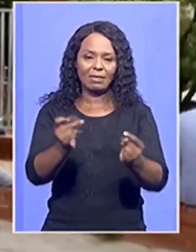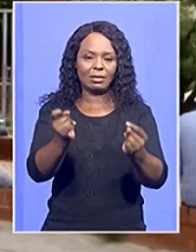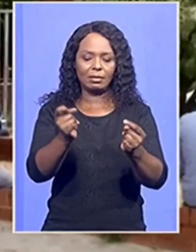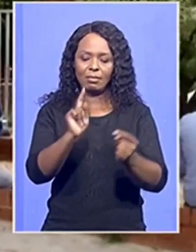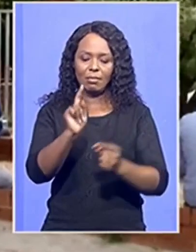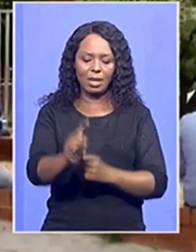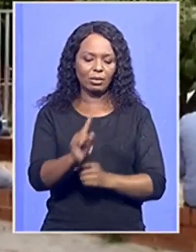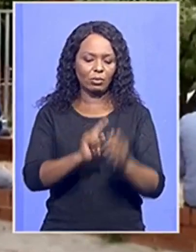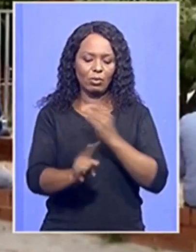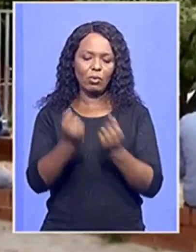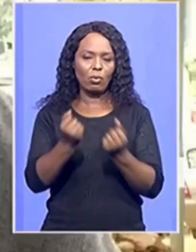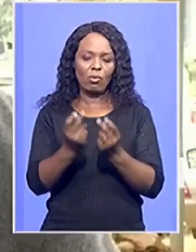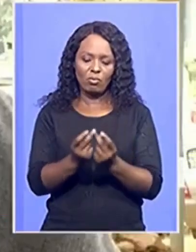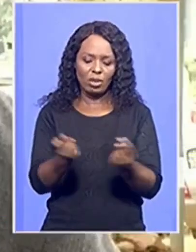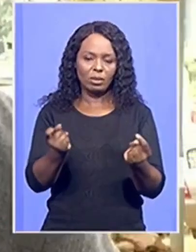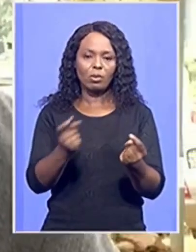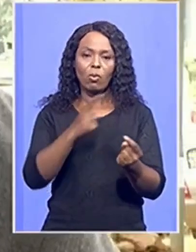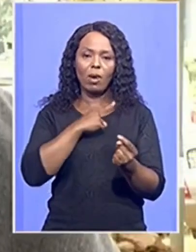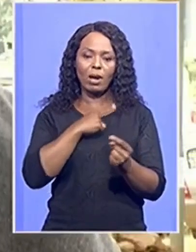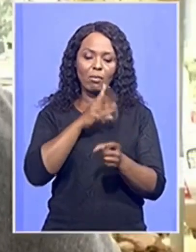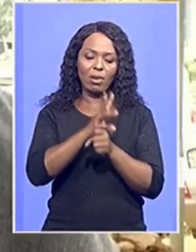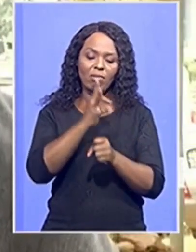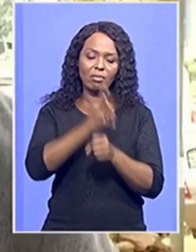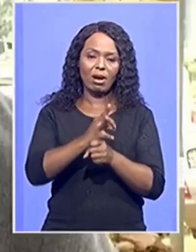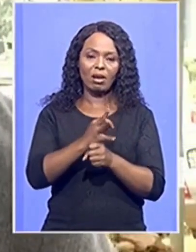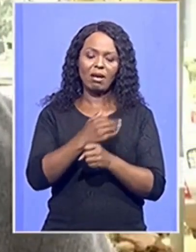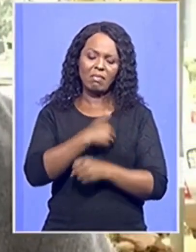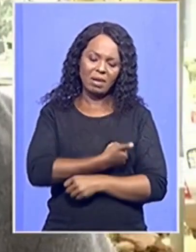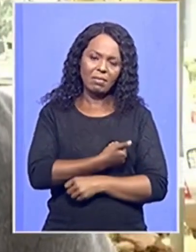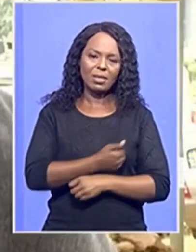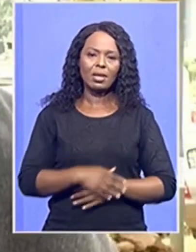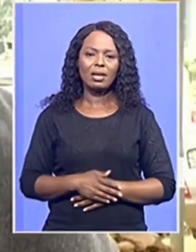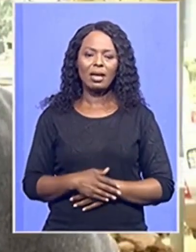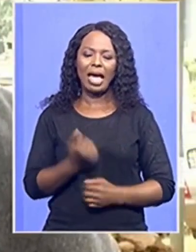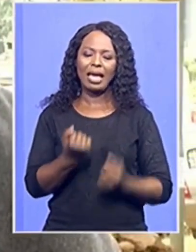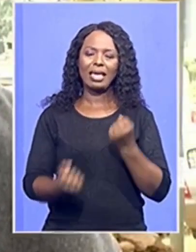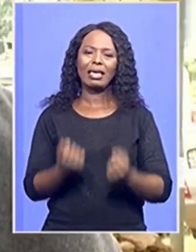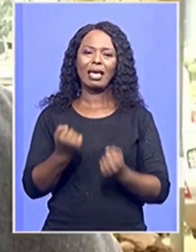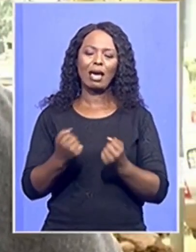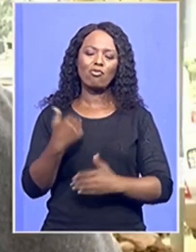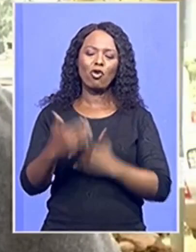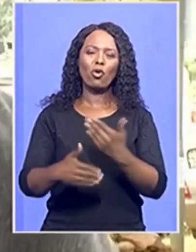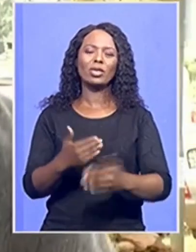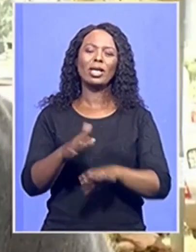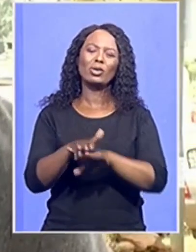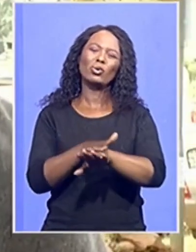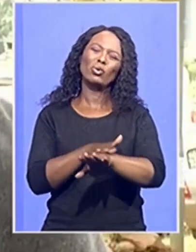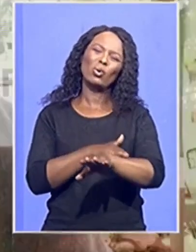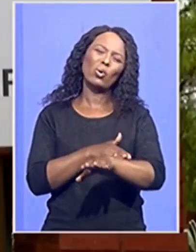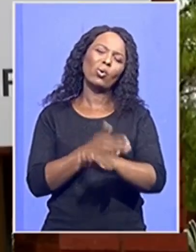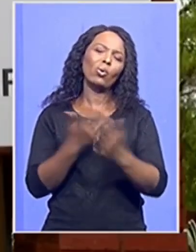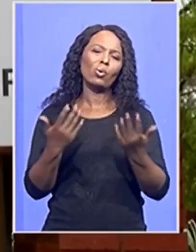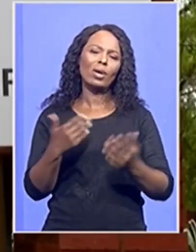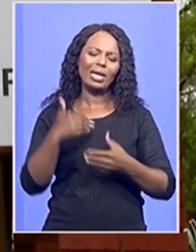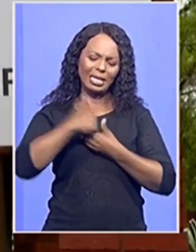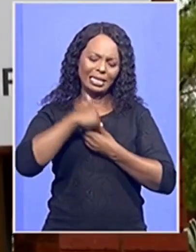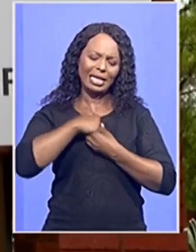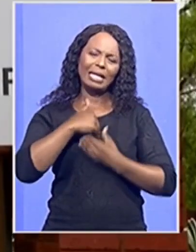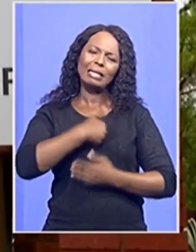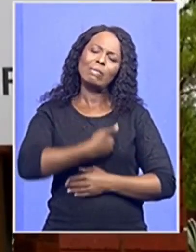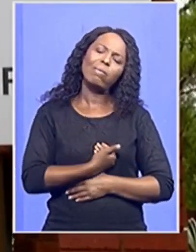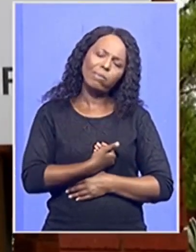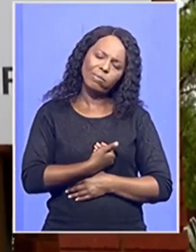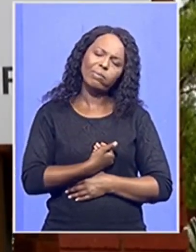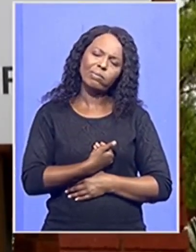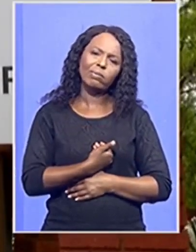le batsadi botlhoko. The proceedings are slow. We are head inside. The processings